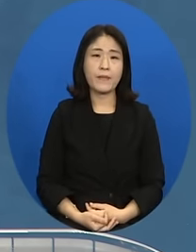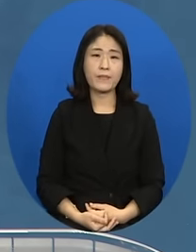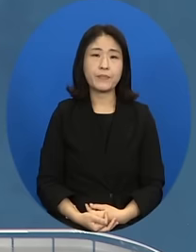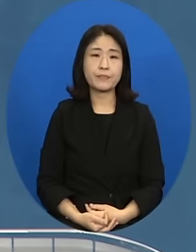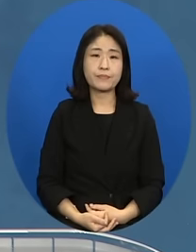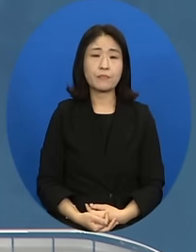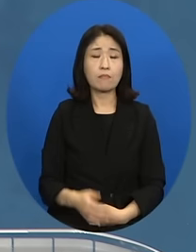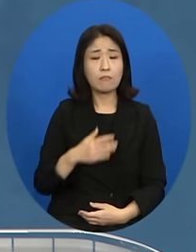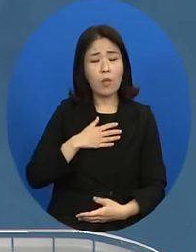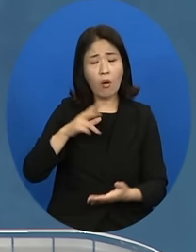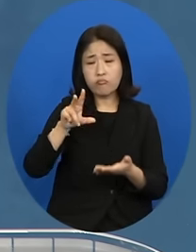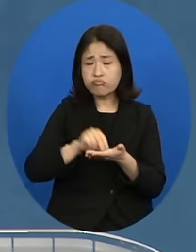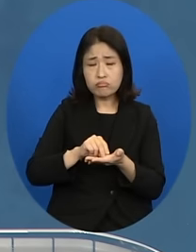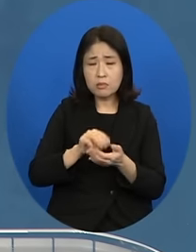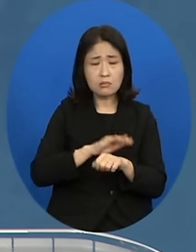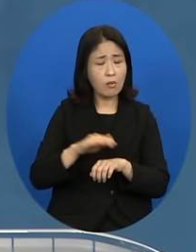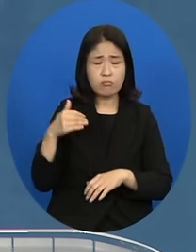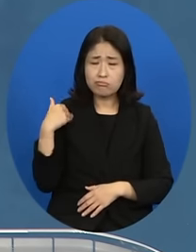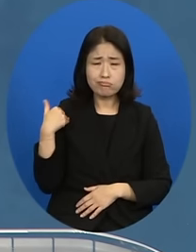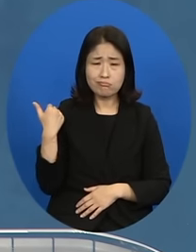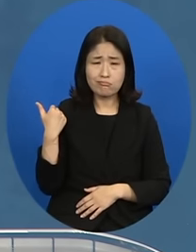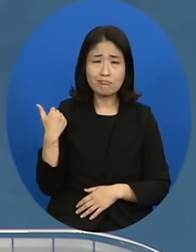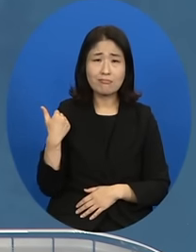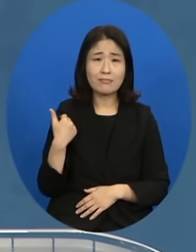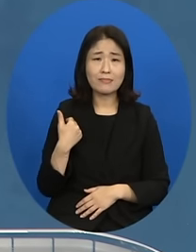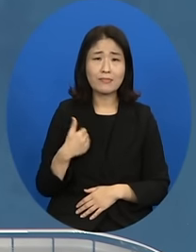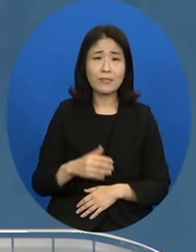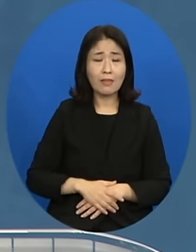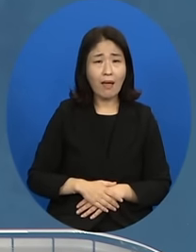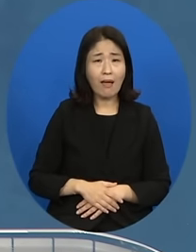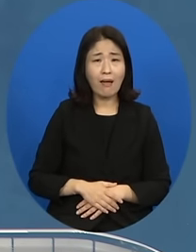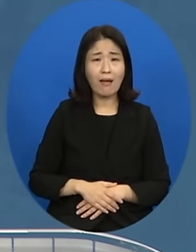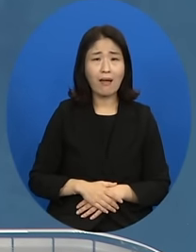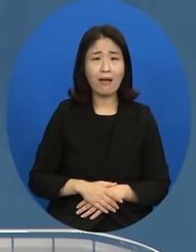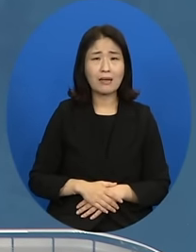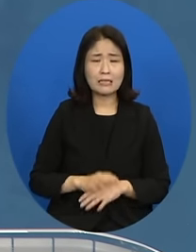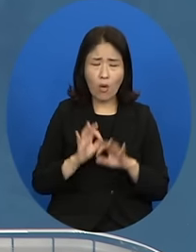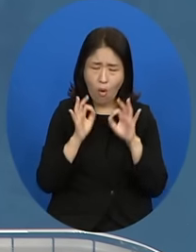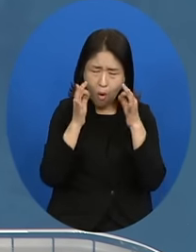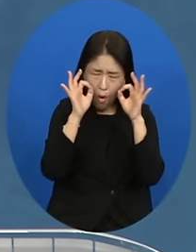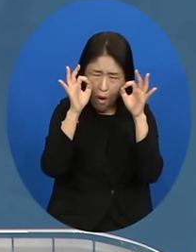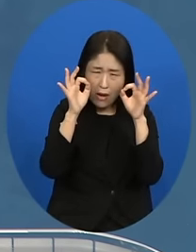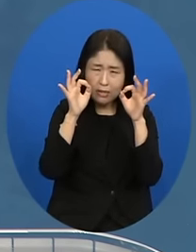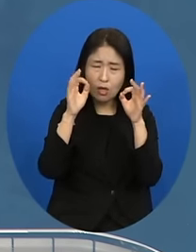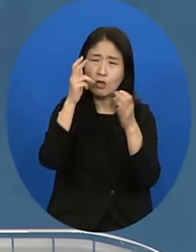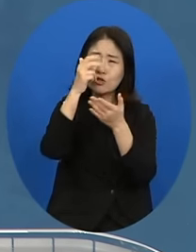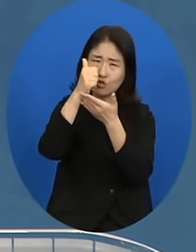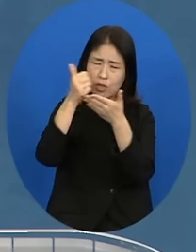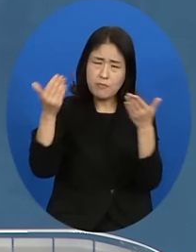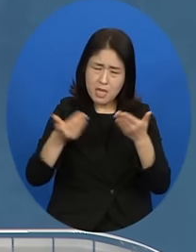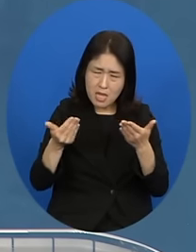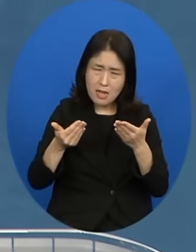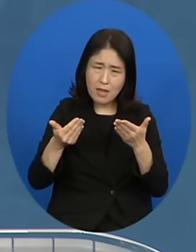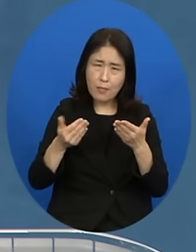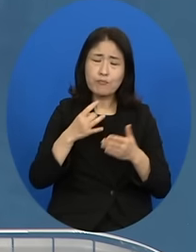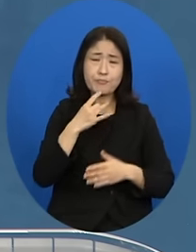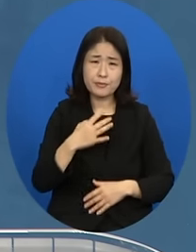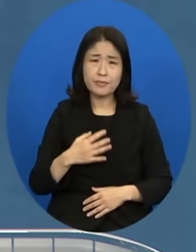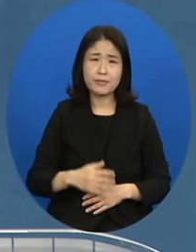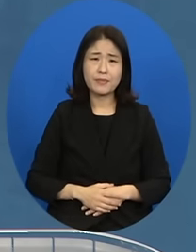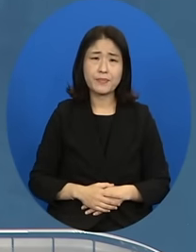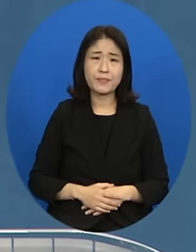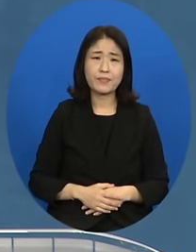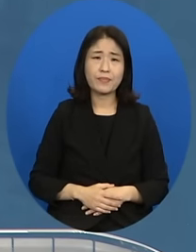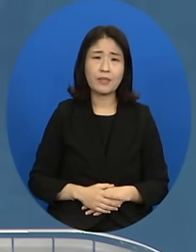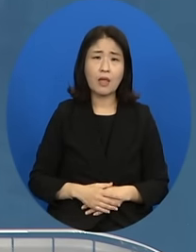저는 무엇이 문제인지 몰랐습니다. 나는 그저 최선을 다해 주님을 섬긴 것뿐인데, 누가